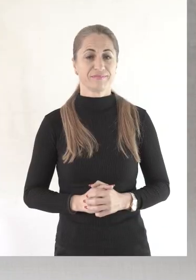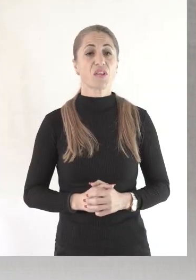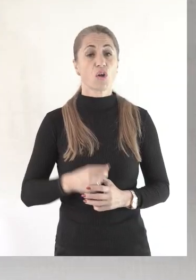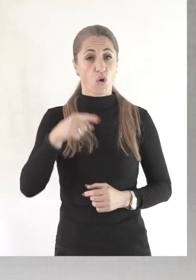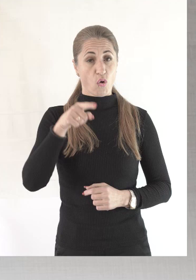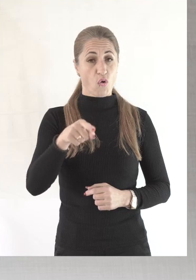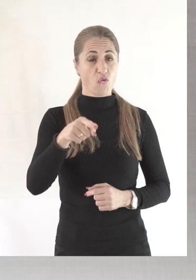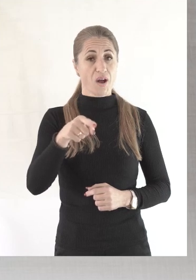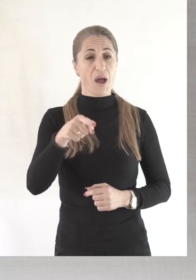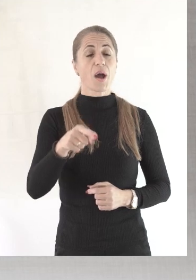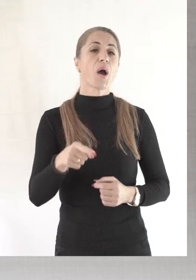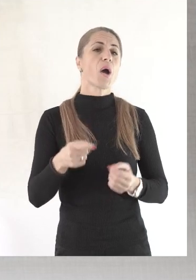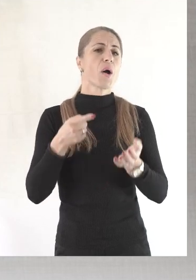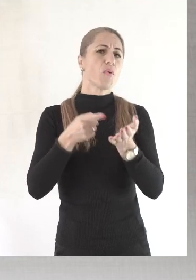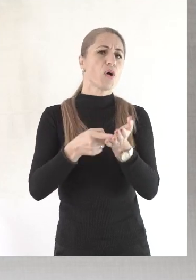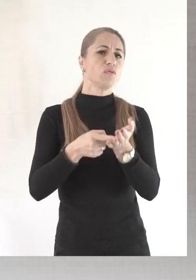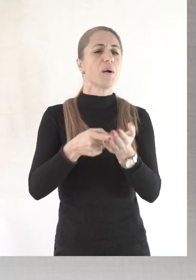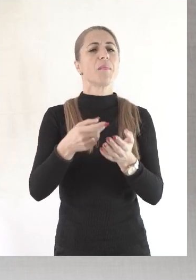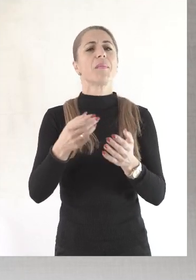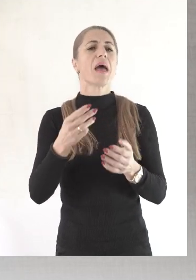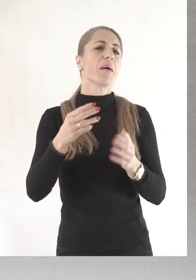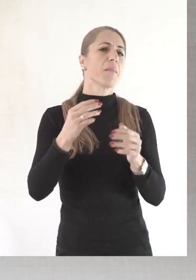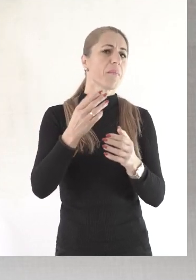Со ова симулираме ветерница.